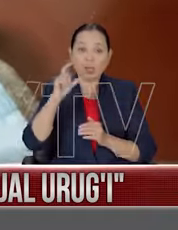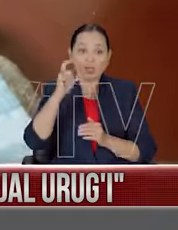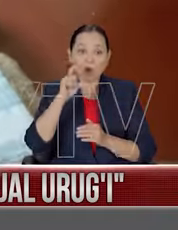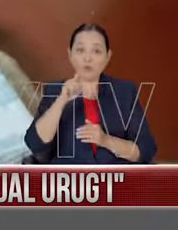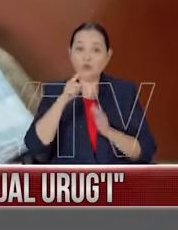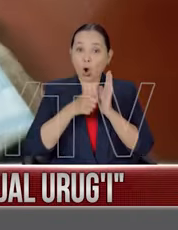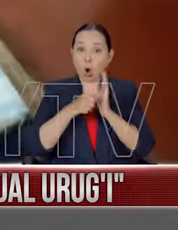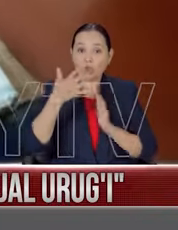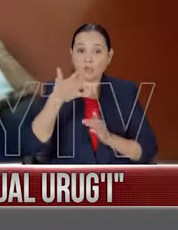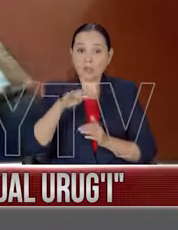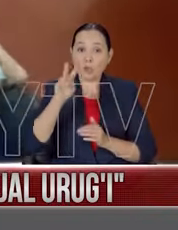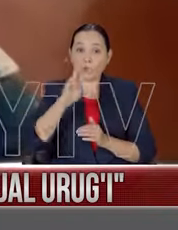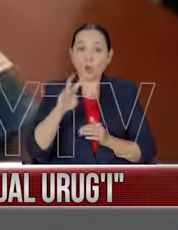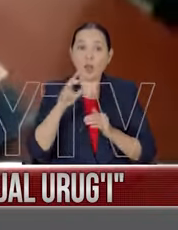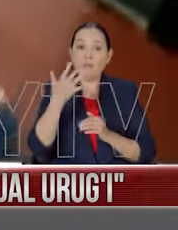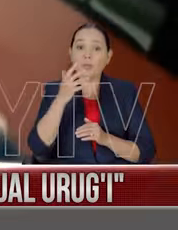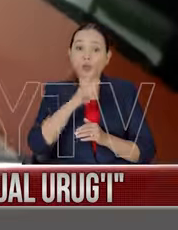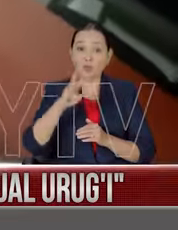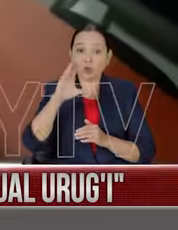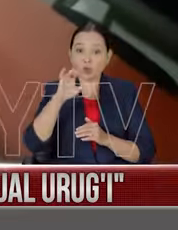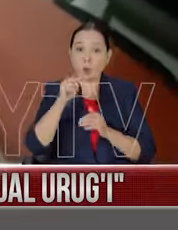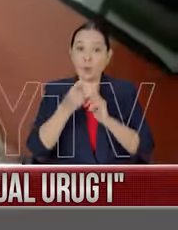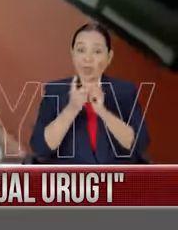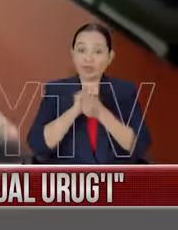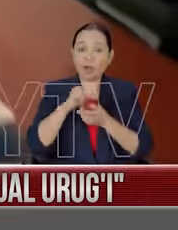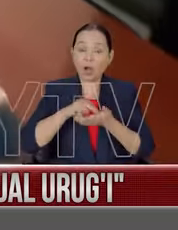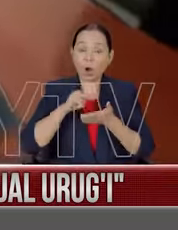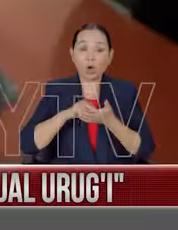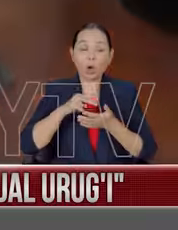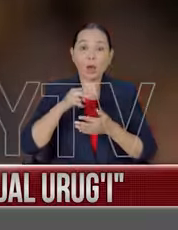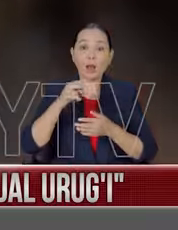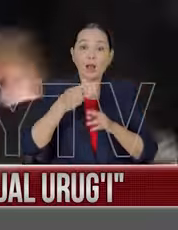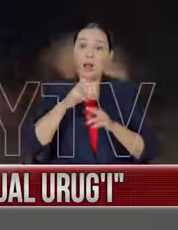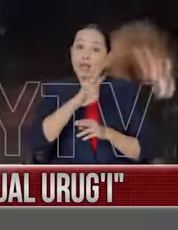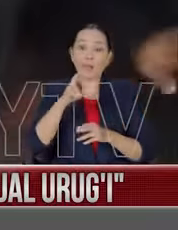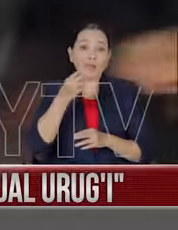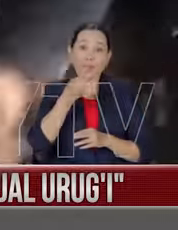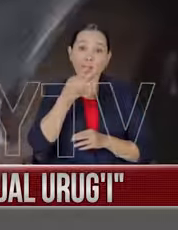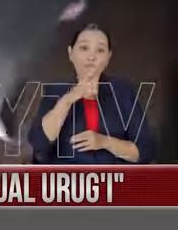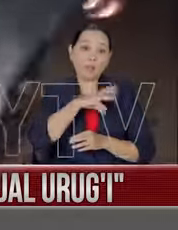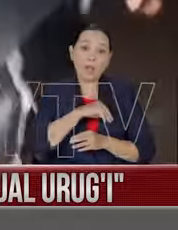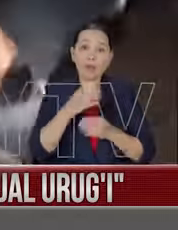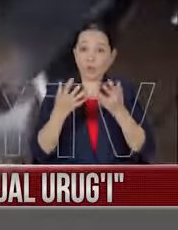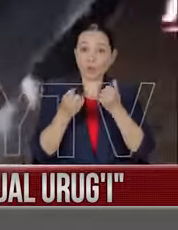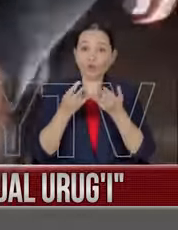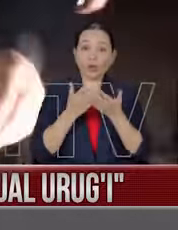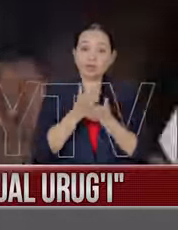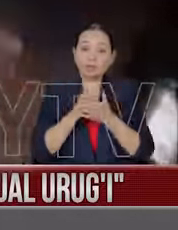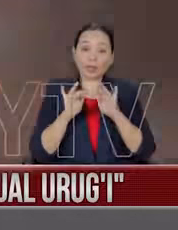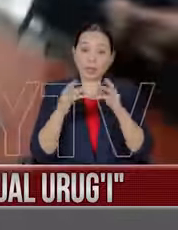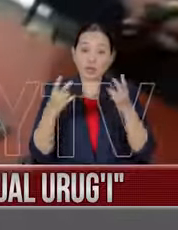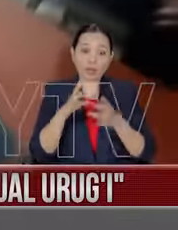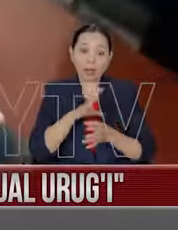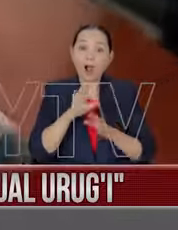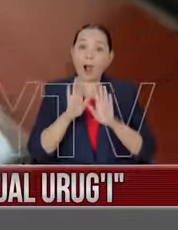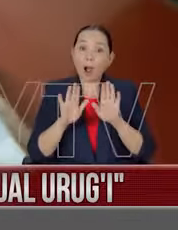moddasi. 650 AQSh dollari hamda 5 million so'm evaziga narxlangan qora og'u kimningdir yaxshigina daromad olishi uchun xizmat qilishi kerak